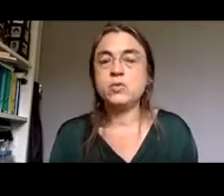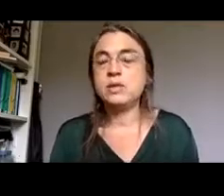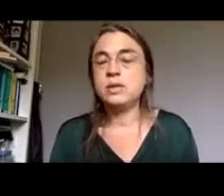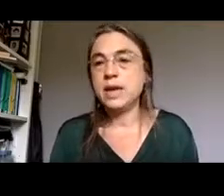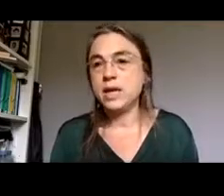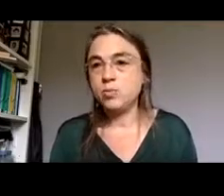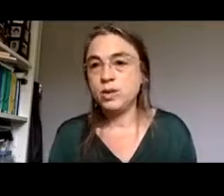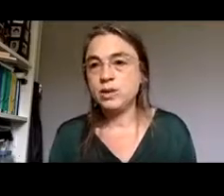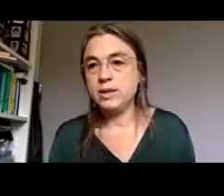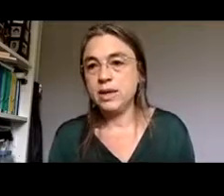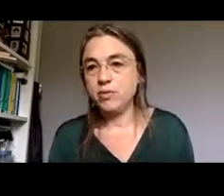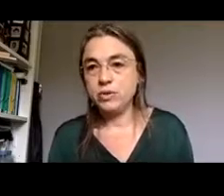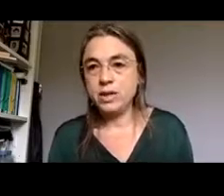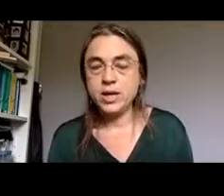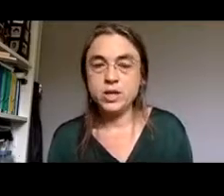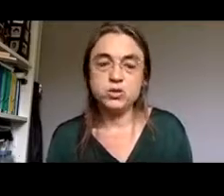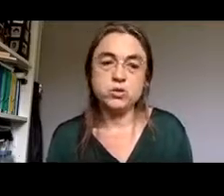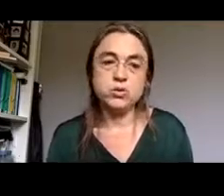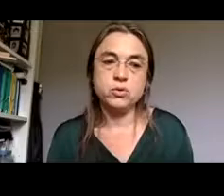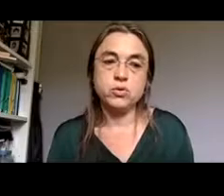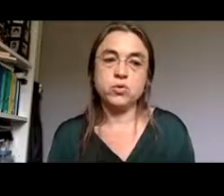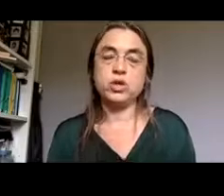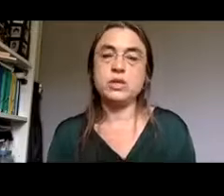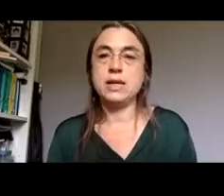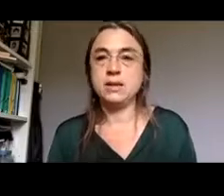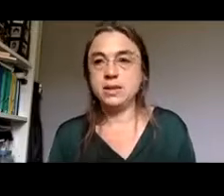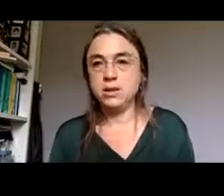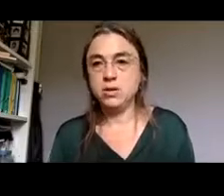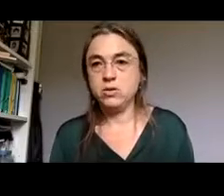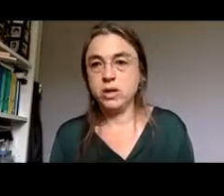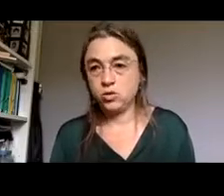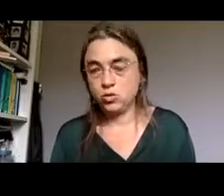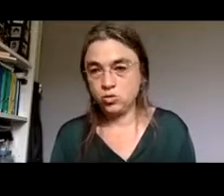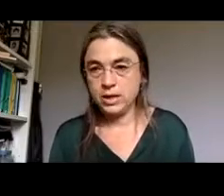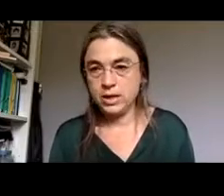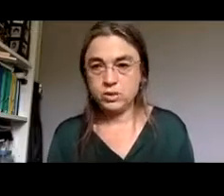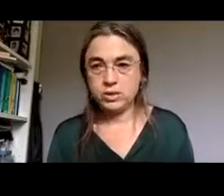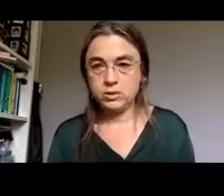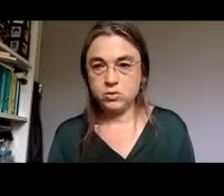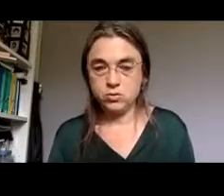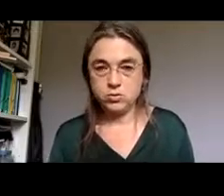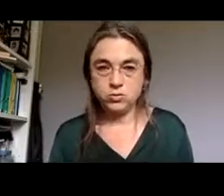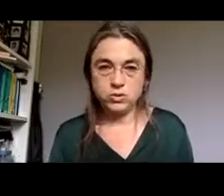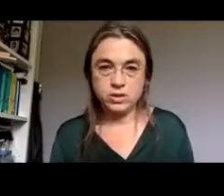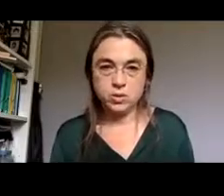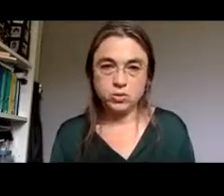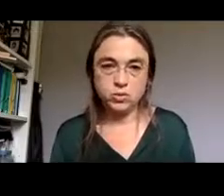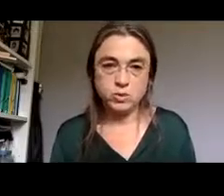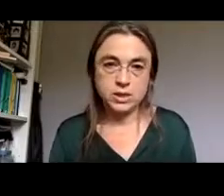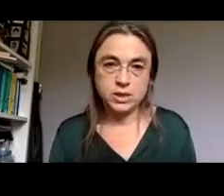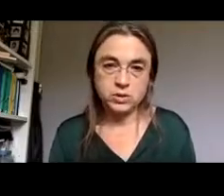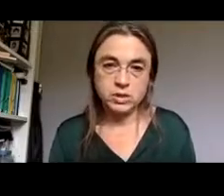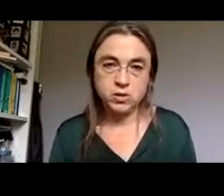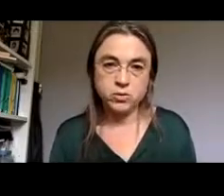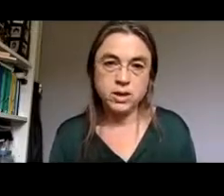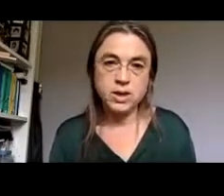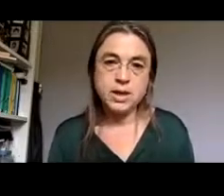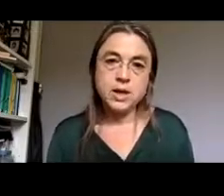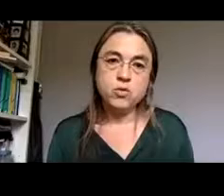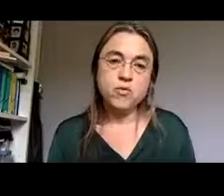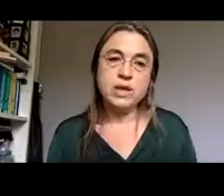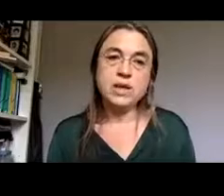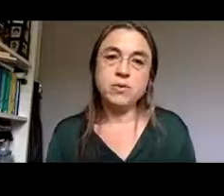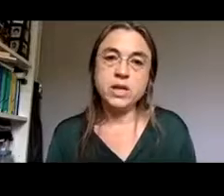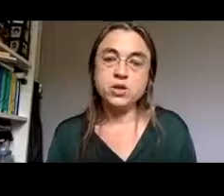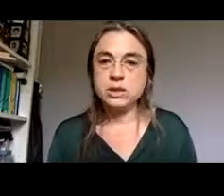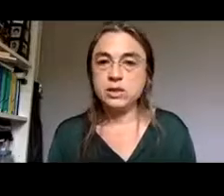qui consiste à exploiter davantage le registre tactile dans les structures linguistiques de ces modes de communication, de ces langues,